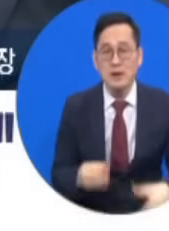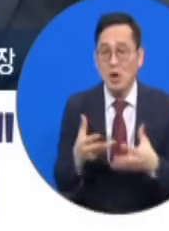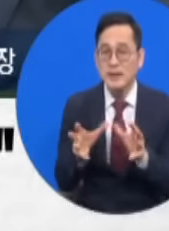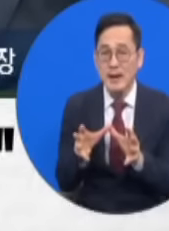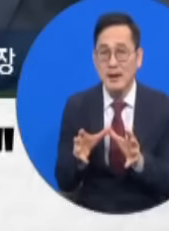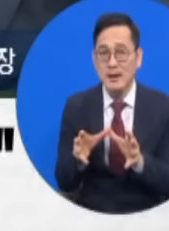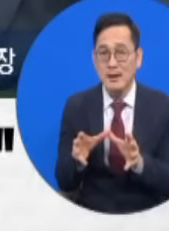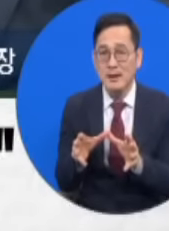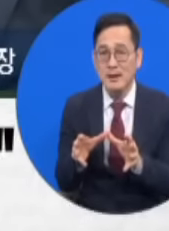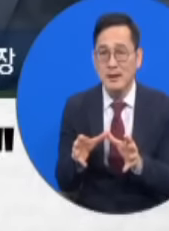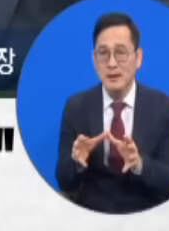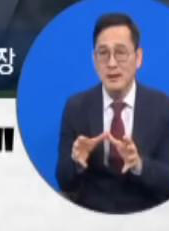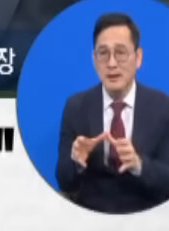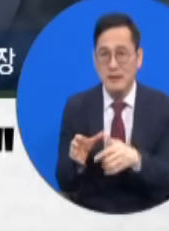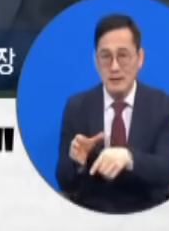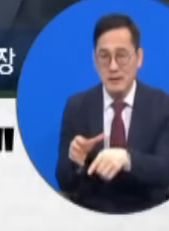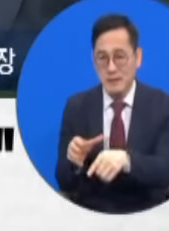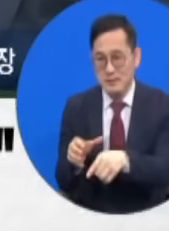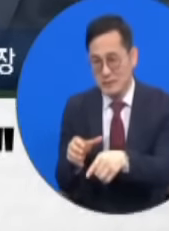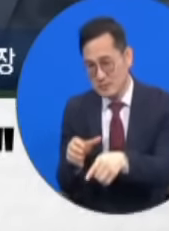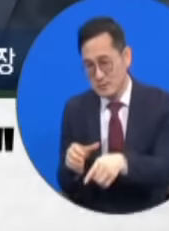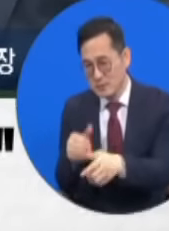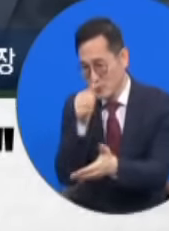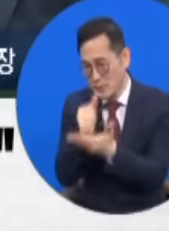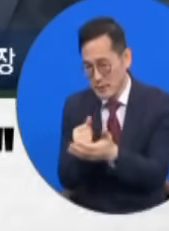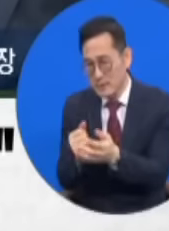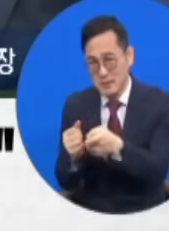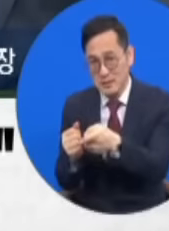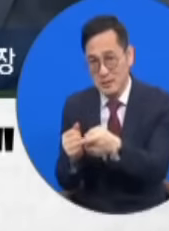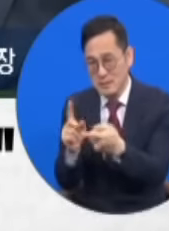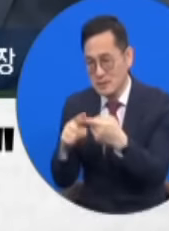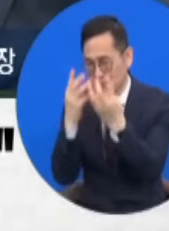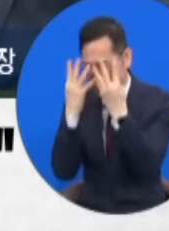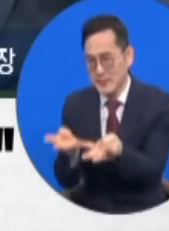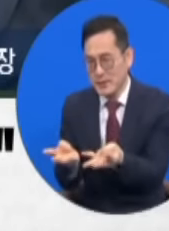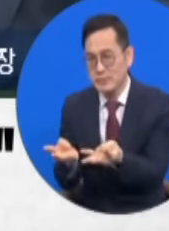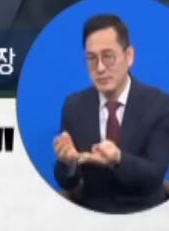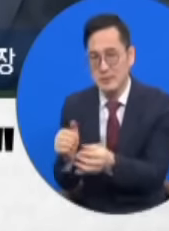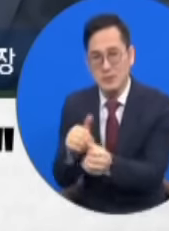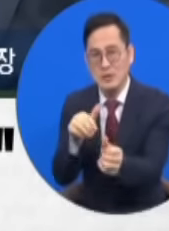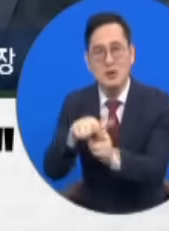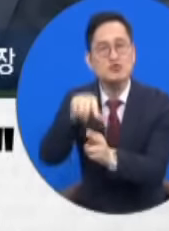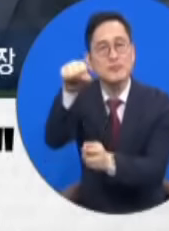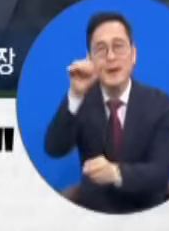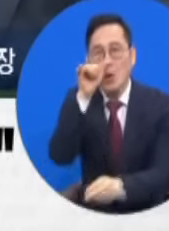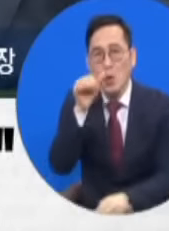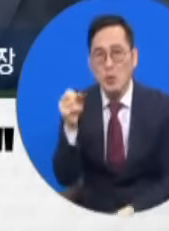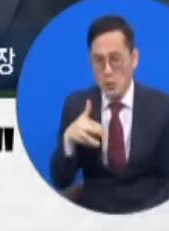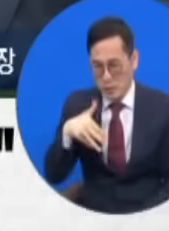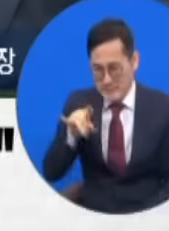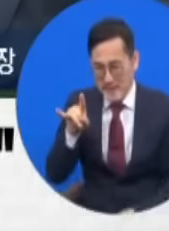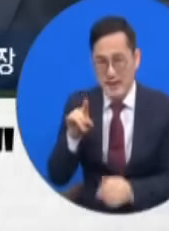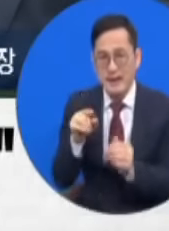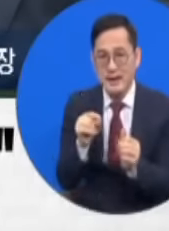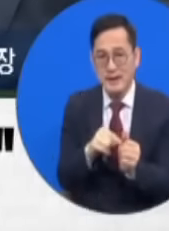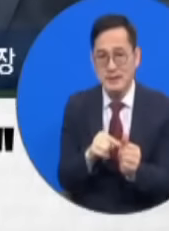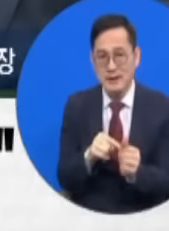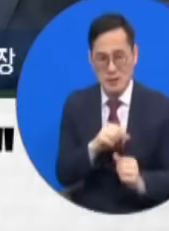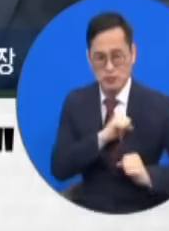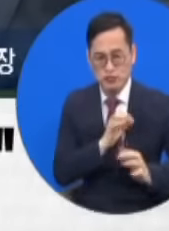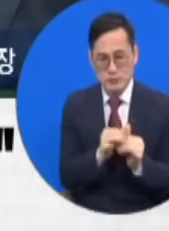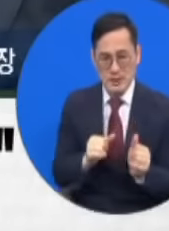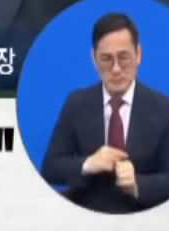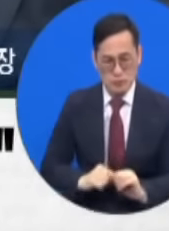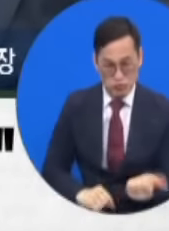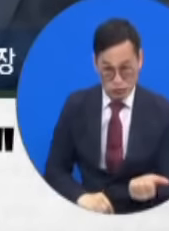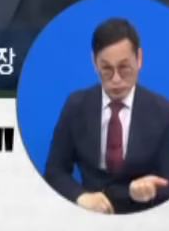직전에 특별 사면을 거쳐서 후보로 출마하는 분들이 있고요. 또 이번에 최상병 사건과 관련해서 공수처 수사 대상이고 출국